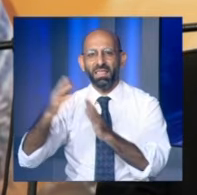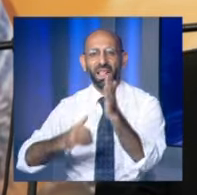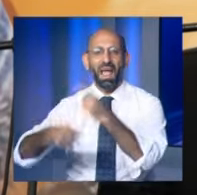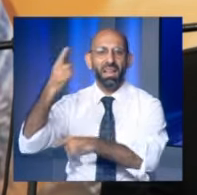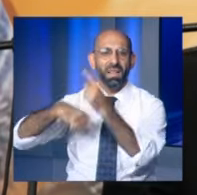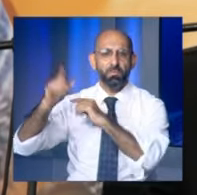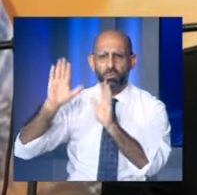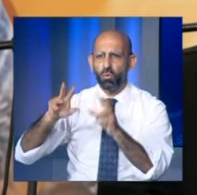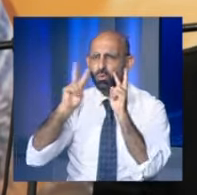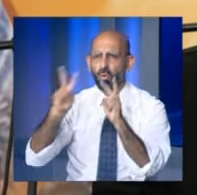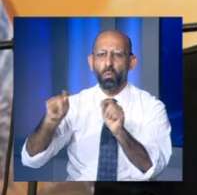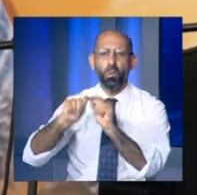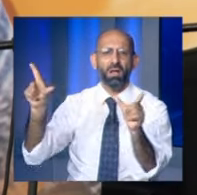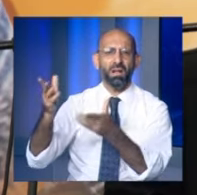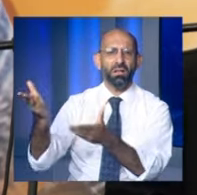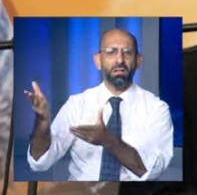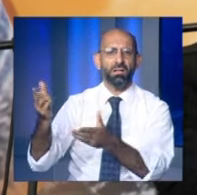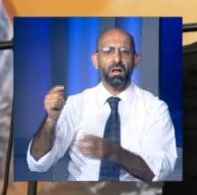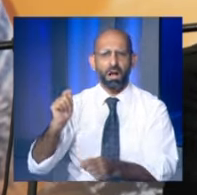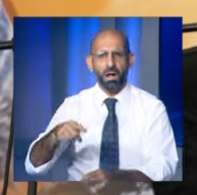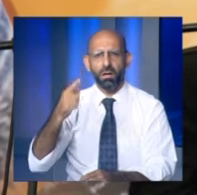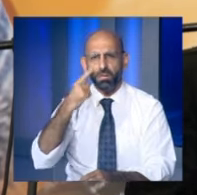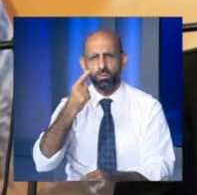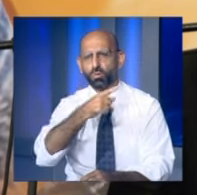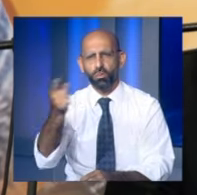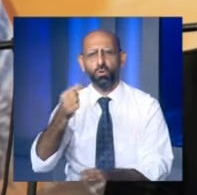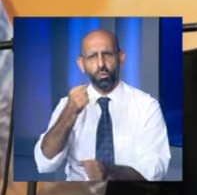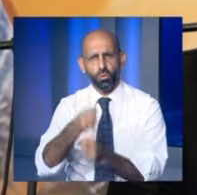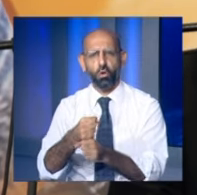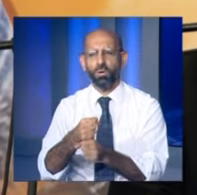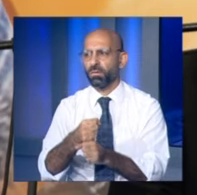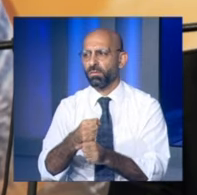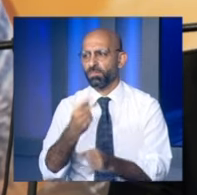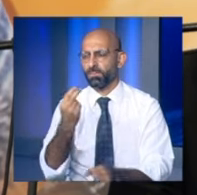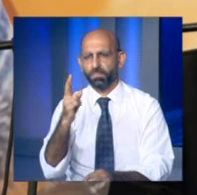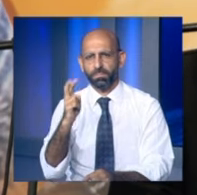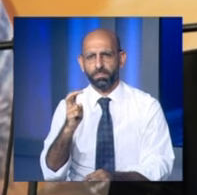الهزيمة بالعدو. هذا التاريخ موجود،